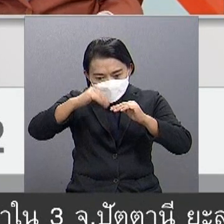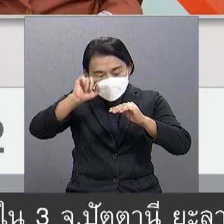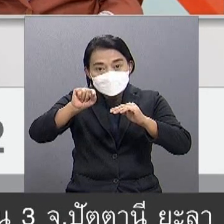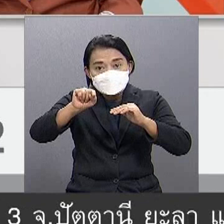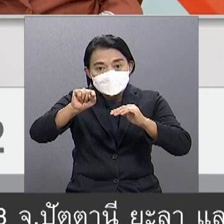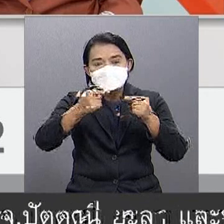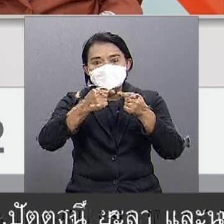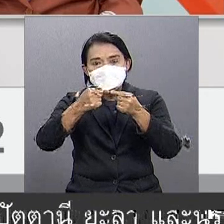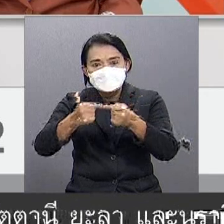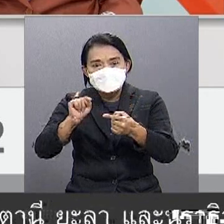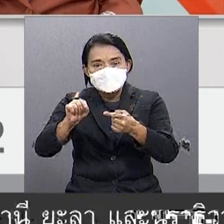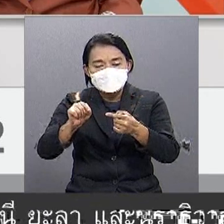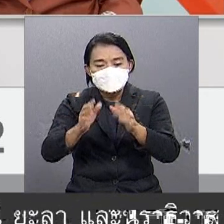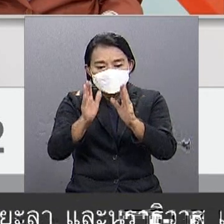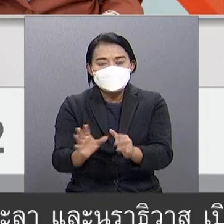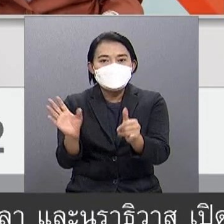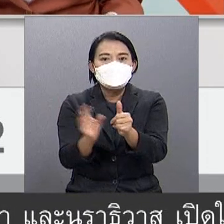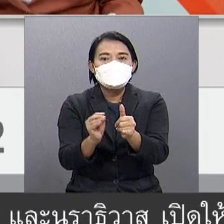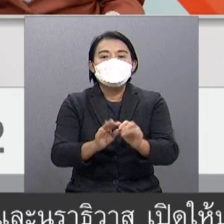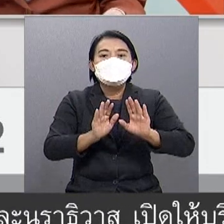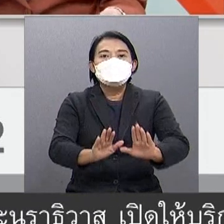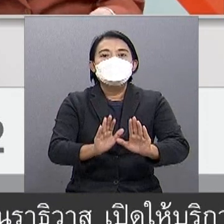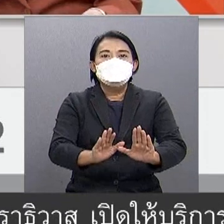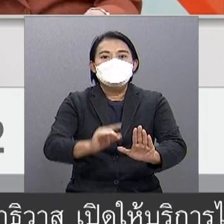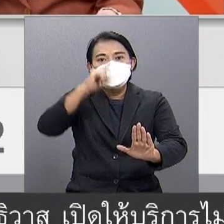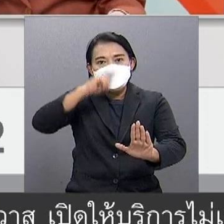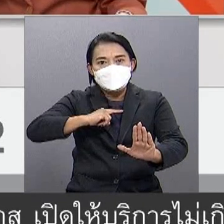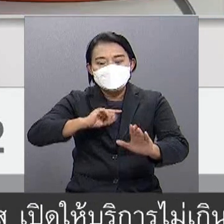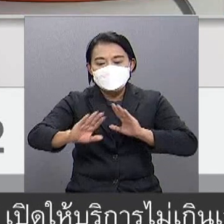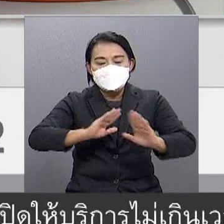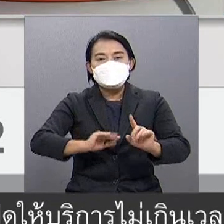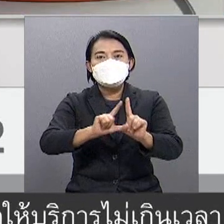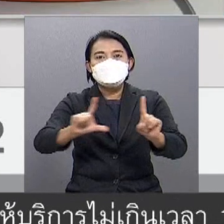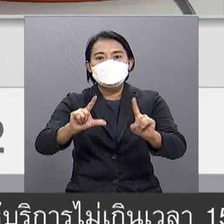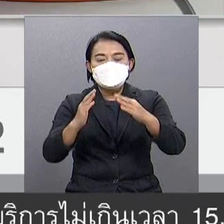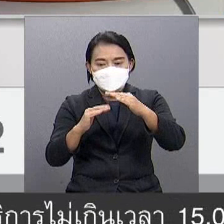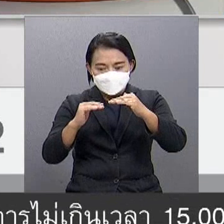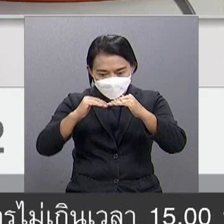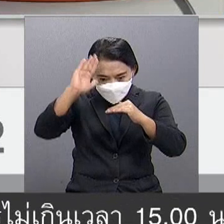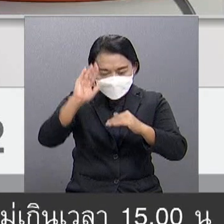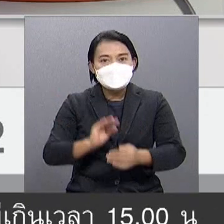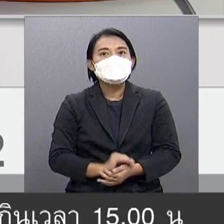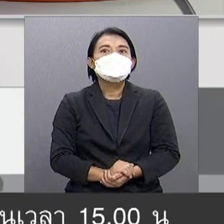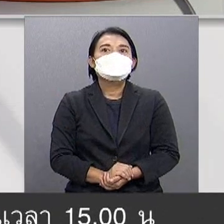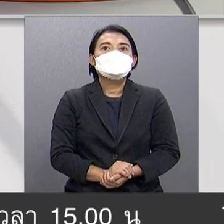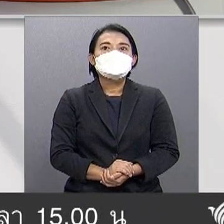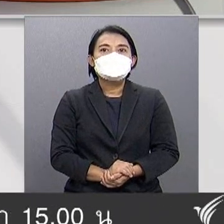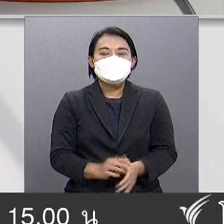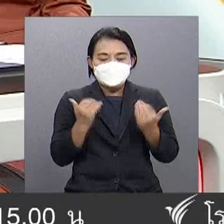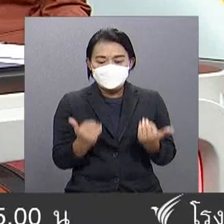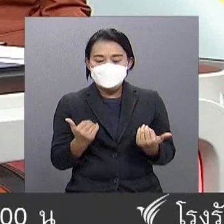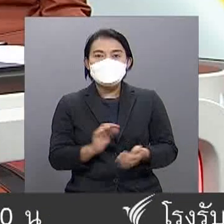ให้ยอดผู้ติดเชือสะสมของไทยทลุหนึ่ล้านคนนะค่ะจากที่วันนี้เนี่ยยอดผู้ติดเชอสะสม